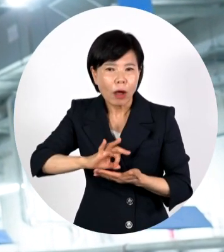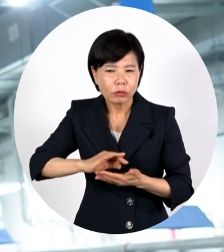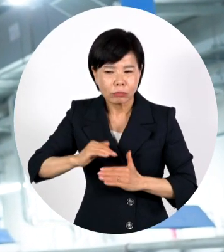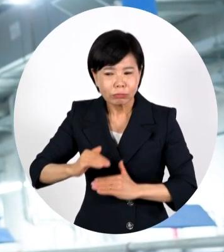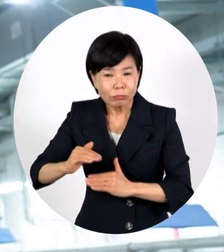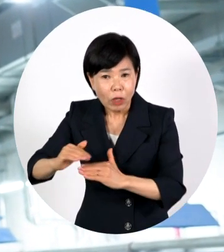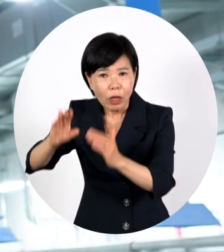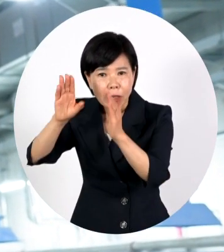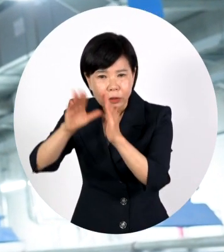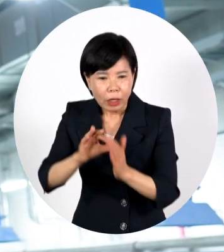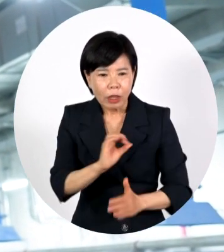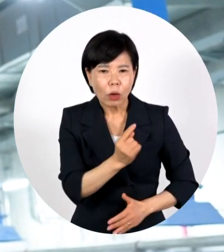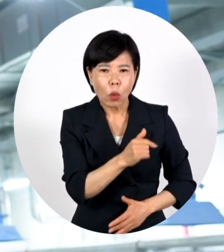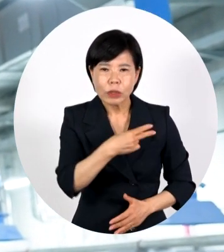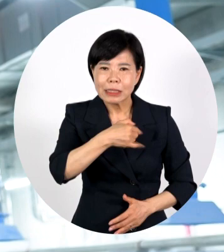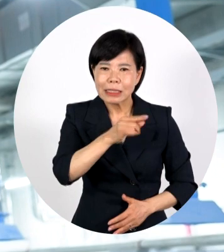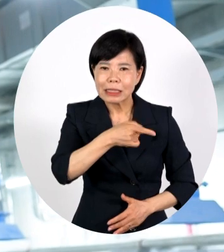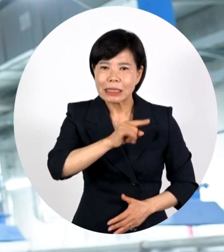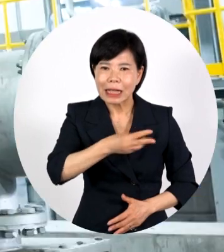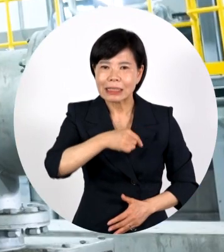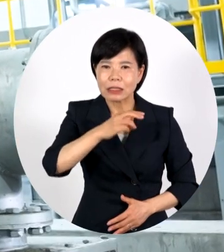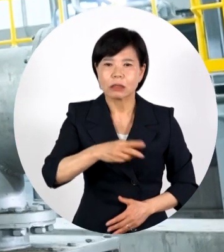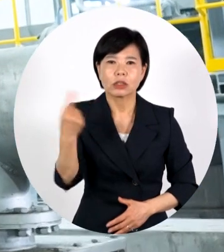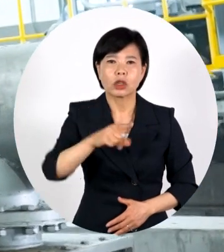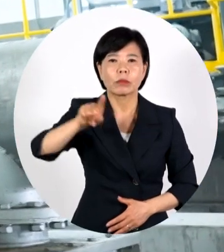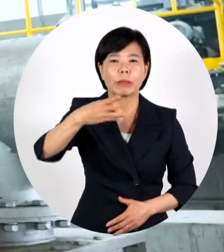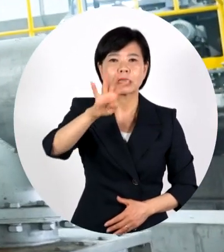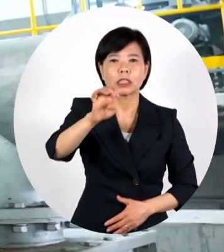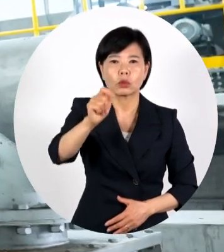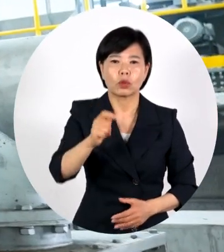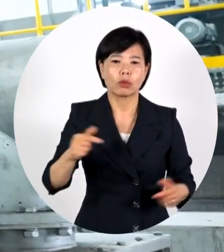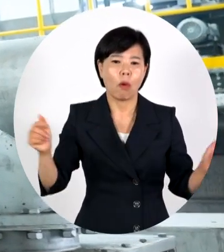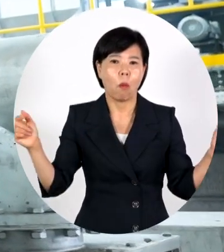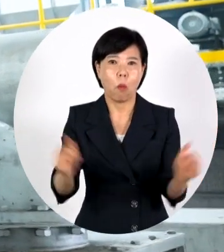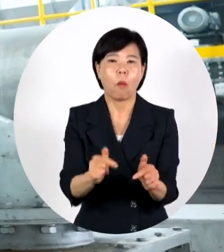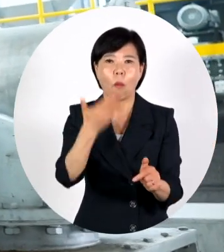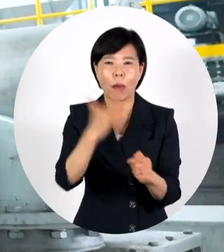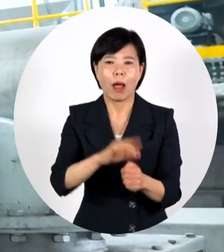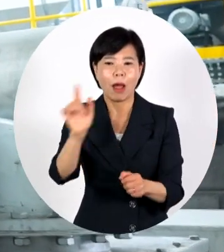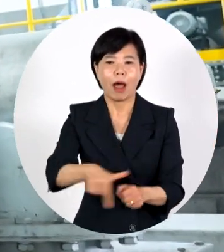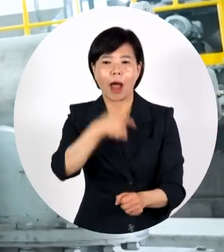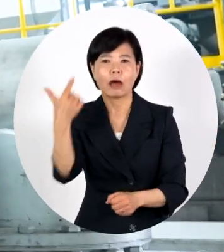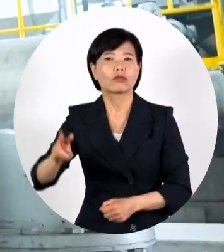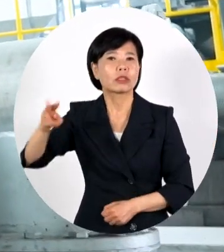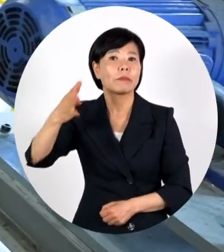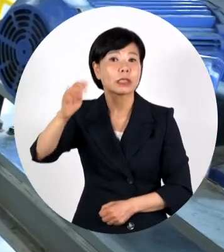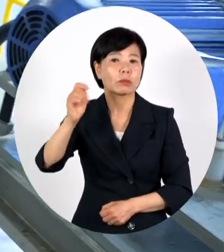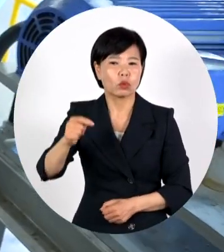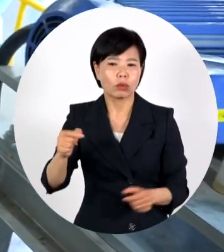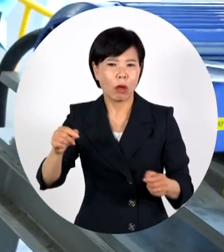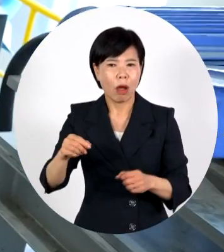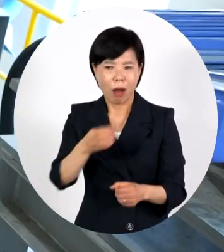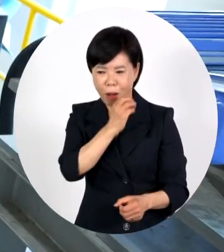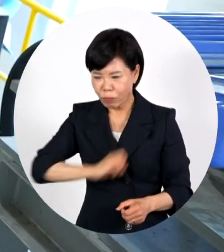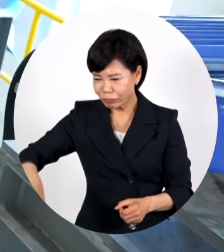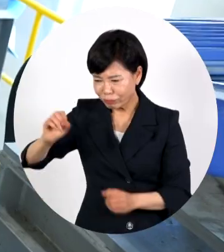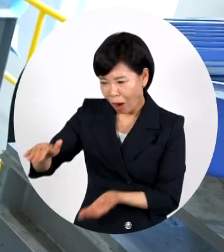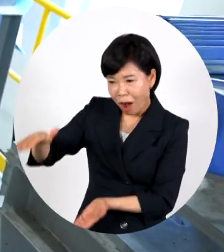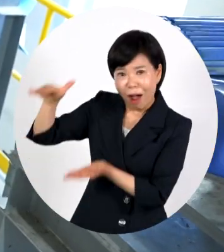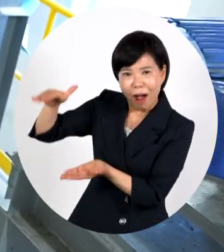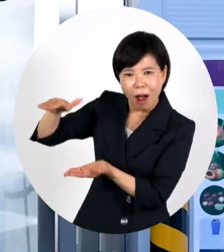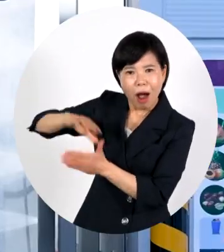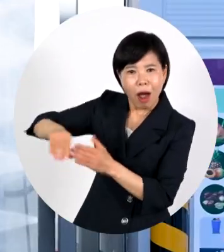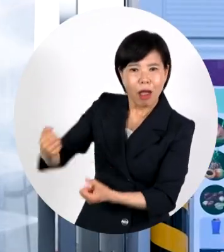자원순환 과정에서 온실가스도 연간 1140톤가량 줄일 수 있는데요. 하루 340톤에 달하는 음식물 쓰레기